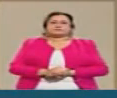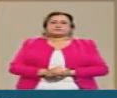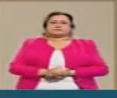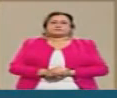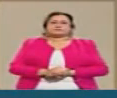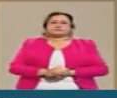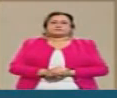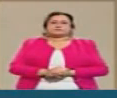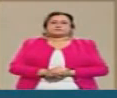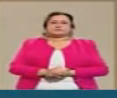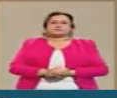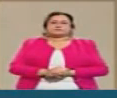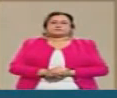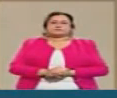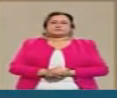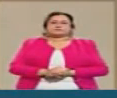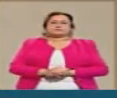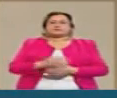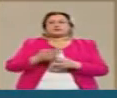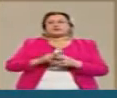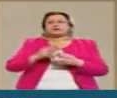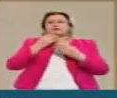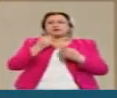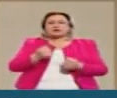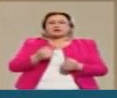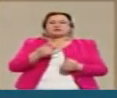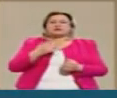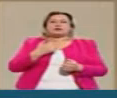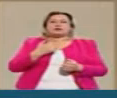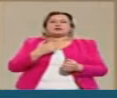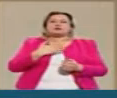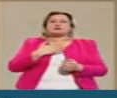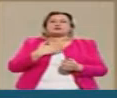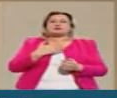департаментімен бірлесе отырып. Содан кейінгі тағы да біздің акцияларымыз ол